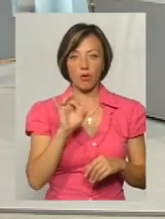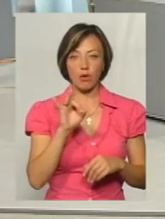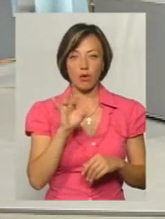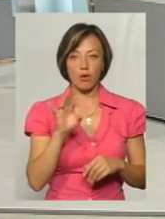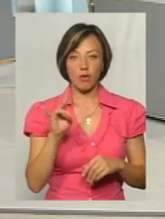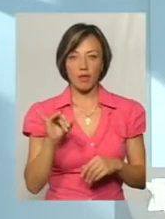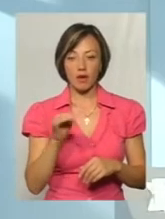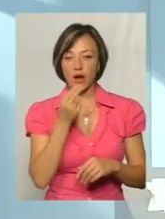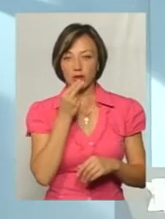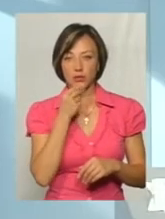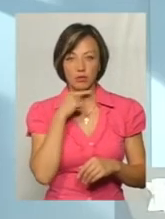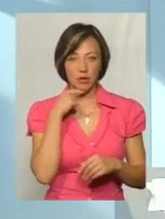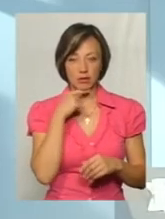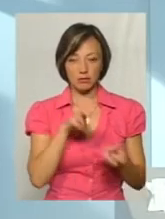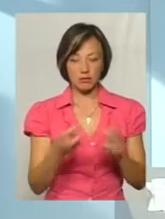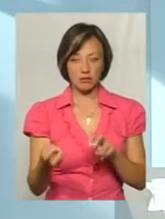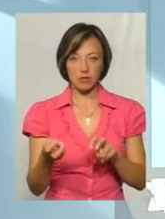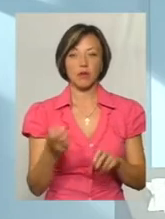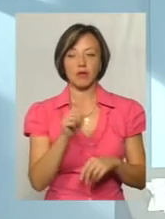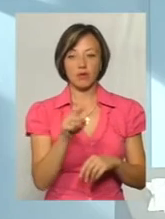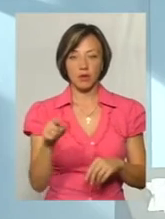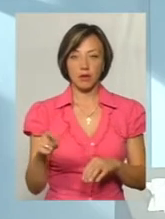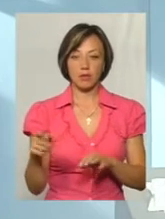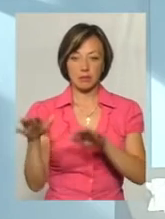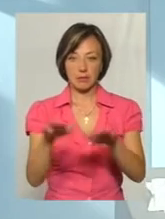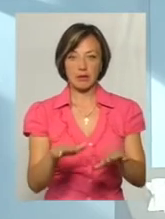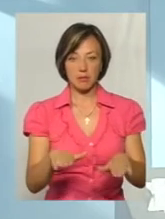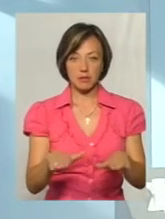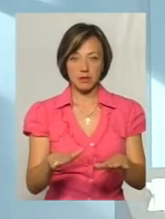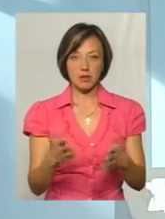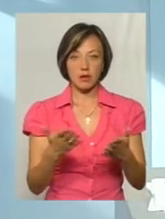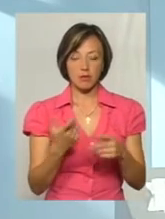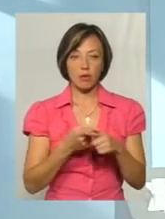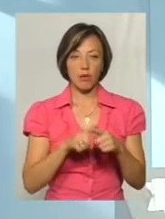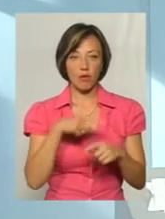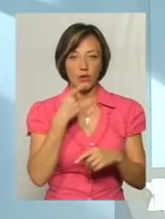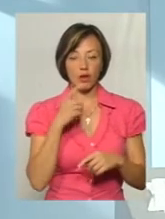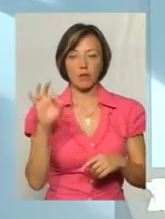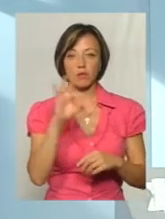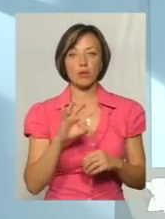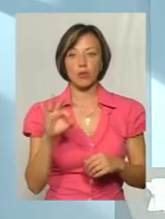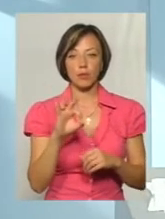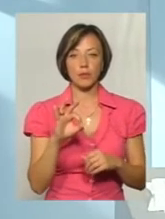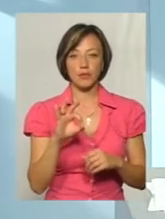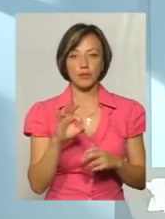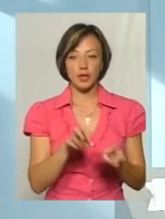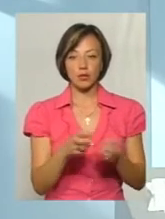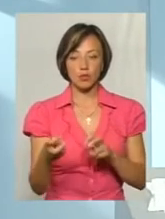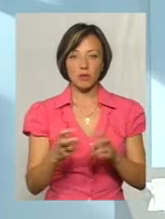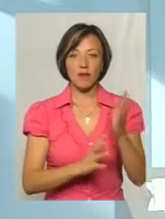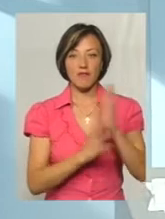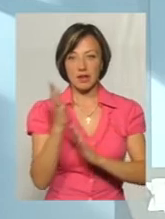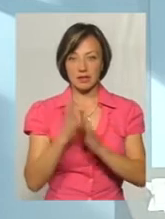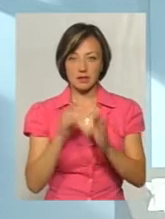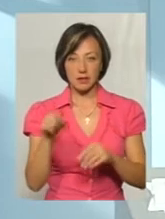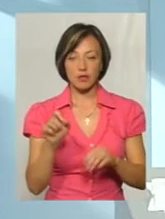харчуються падалью, і вони прилетять на місце, де буде, через що ми говорили про трупи в лісопосадках,